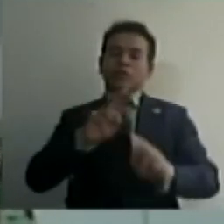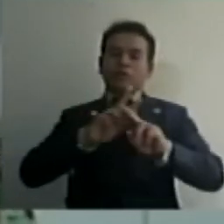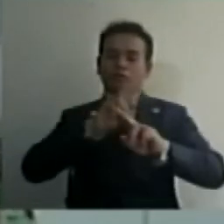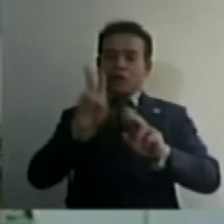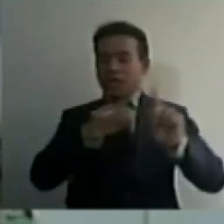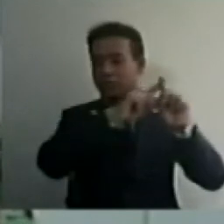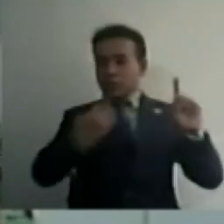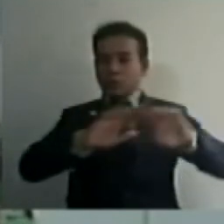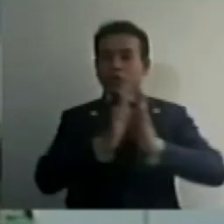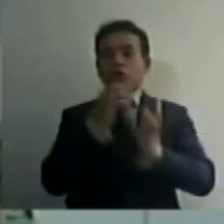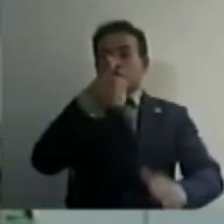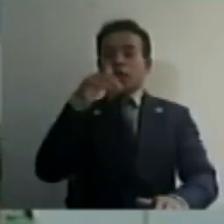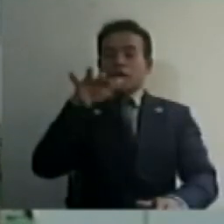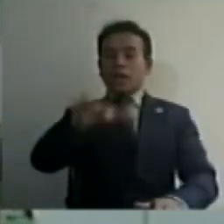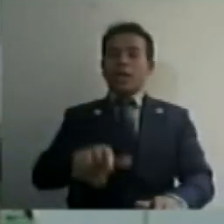669,943 জনকে।